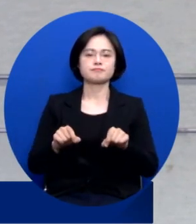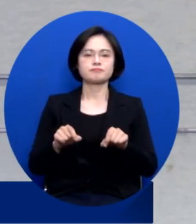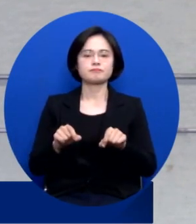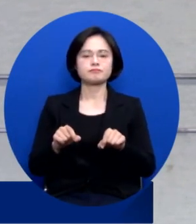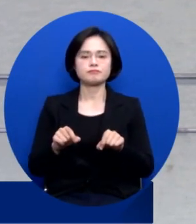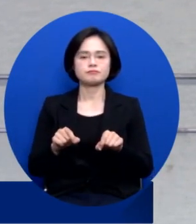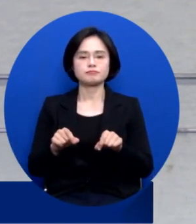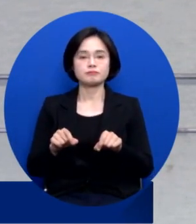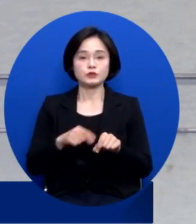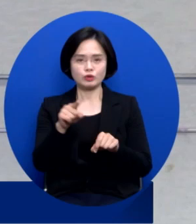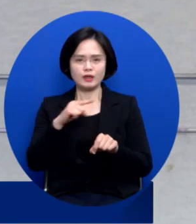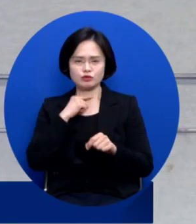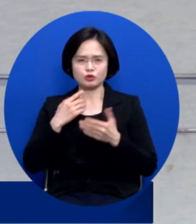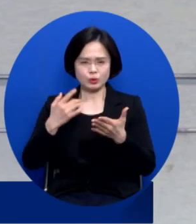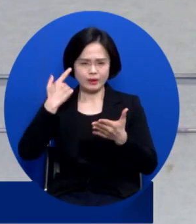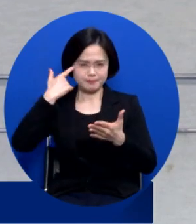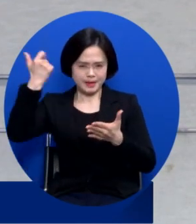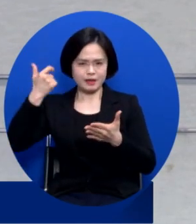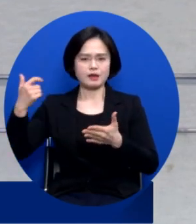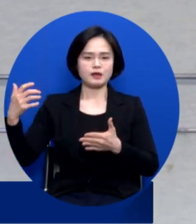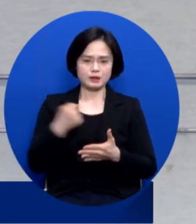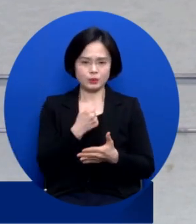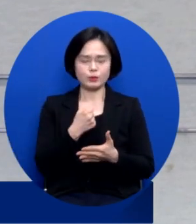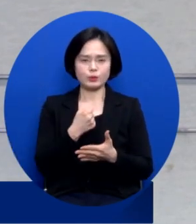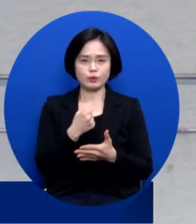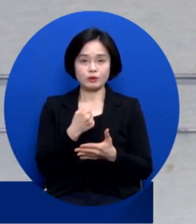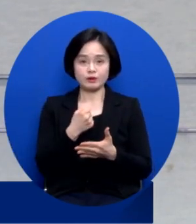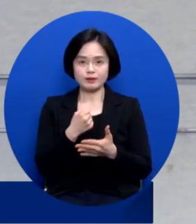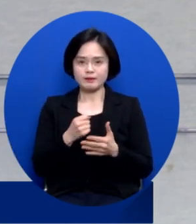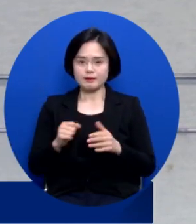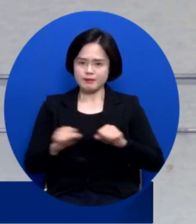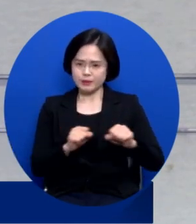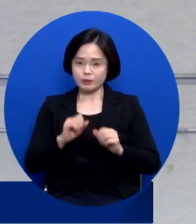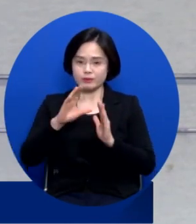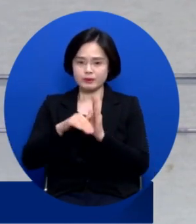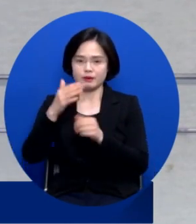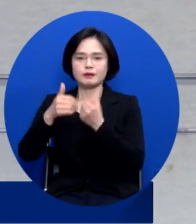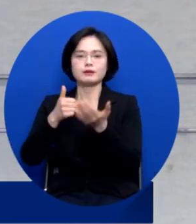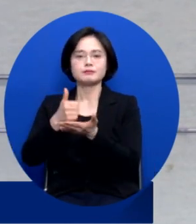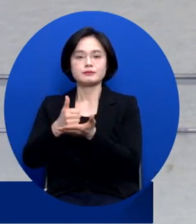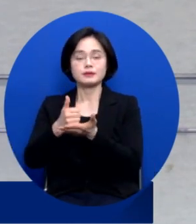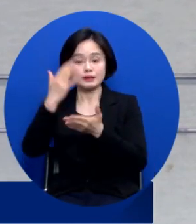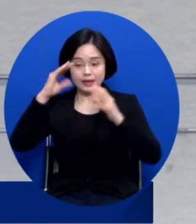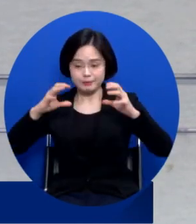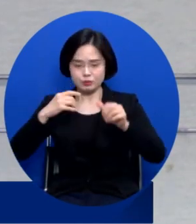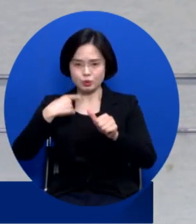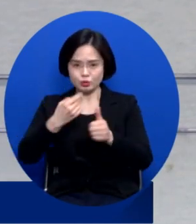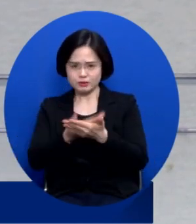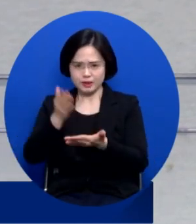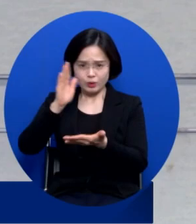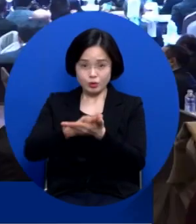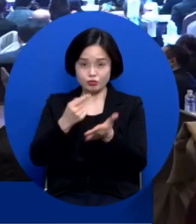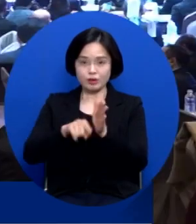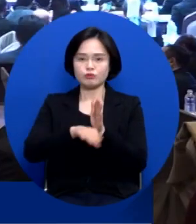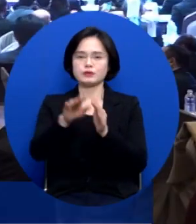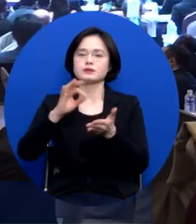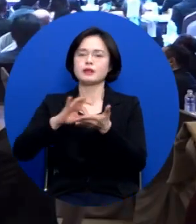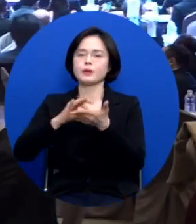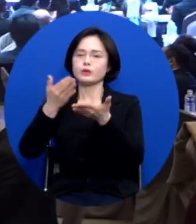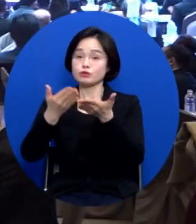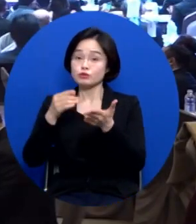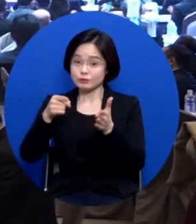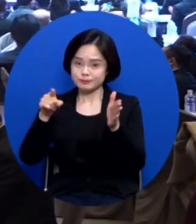각오로 우리가 함께한다면 하나님께서 교육을 새롭게 하시는 일에 저희를 사용해 주시기를 믿습니다.